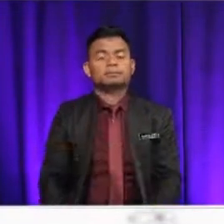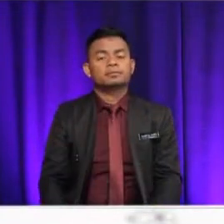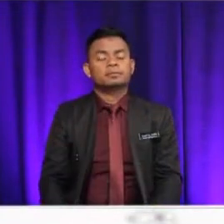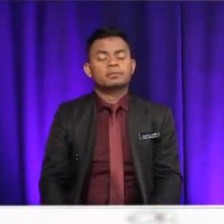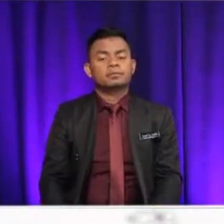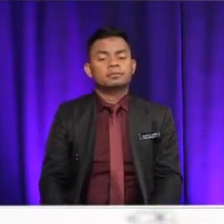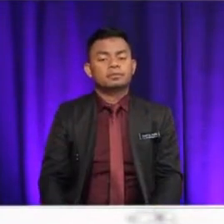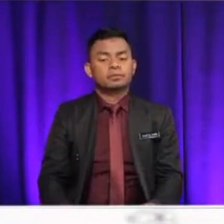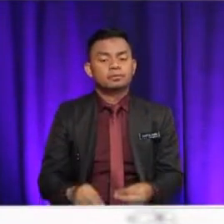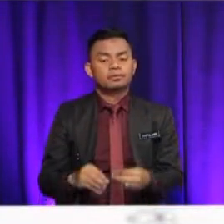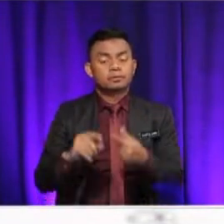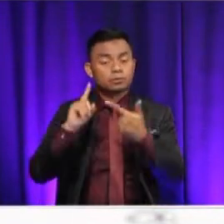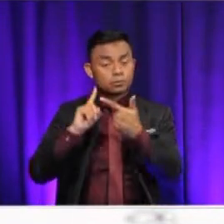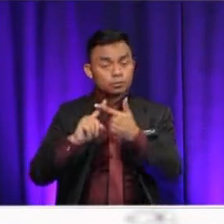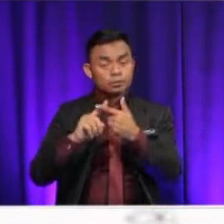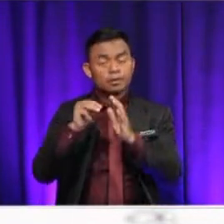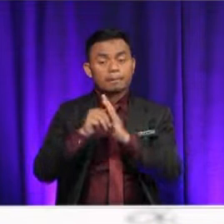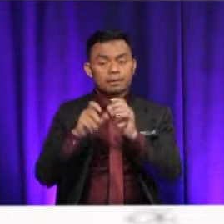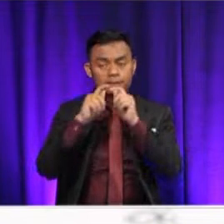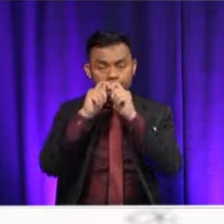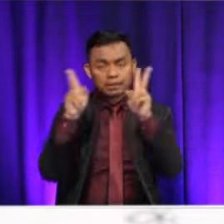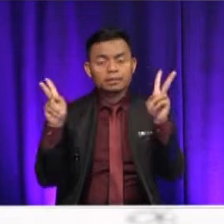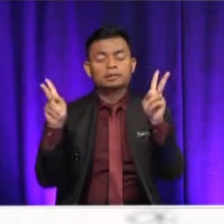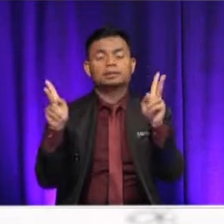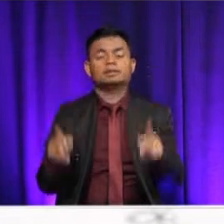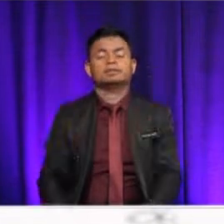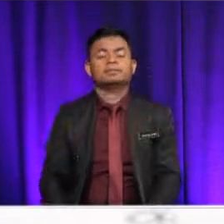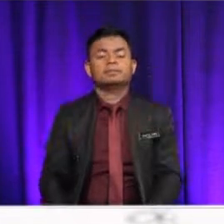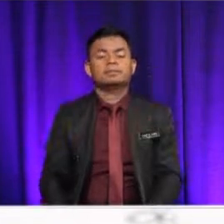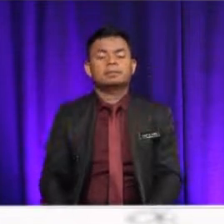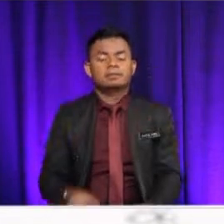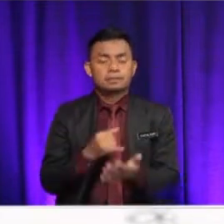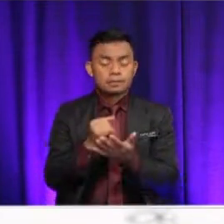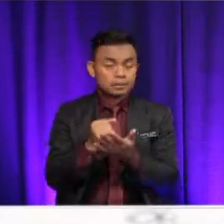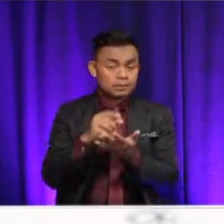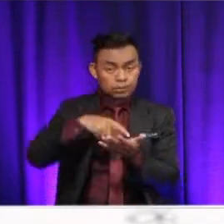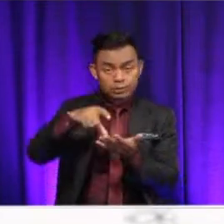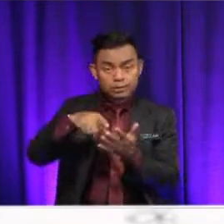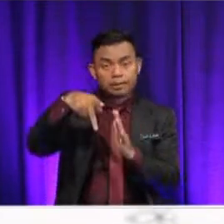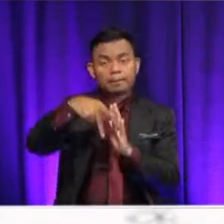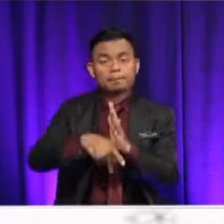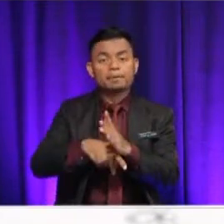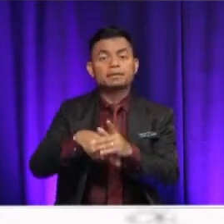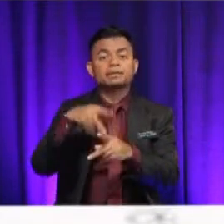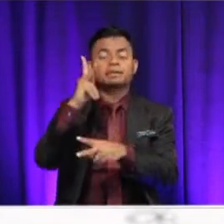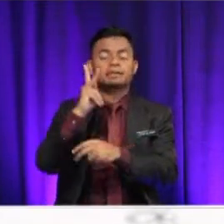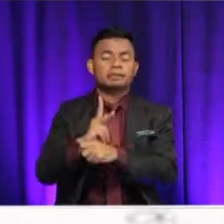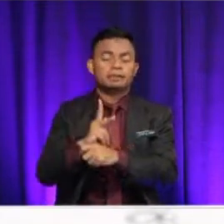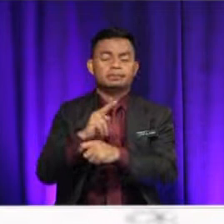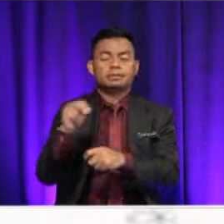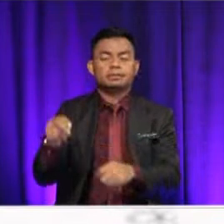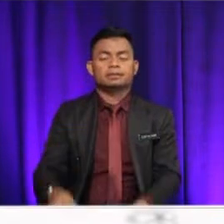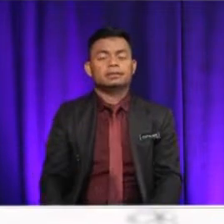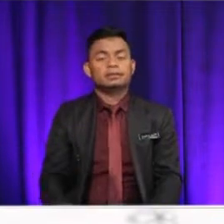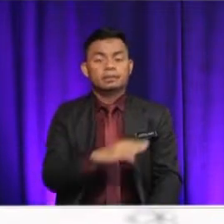jenis-jenis, pertama menyatakan, yang kedua boleh menerangkan jenis lukisan perkhidmatan, yang ketiga murid mesti boleh mentafsir lukisan